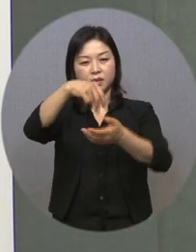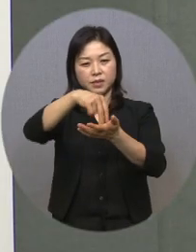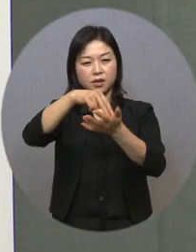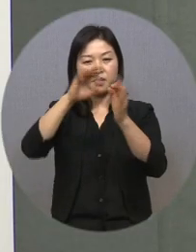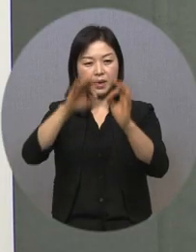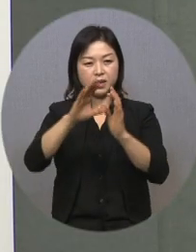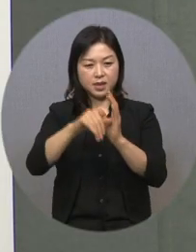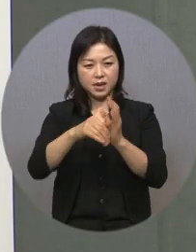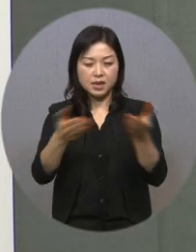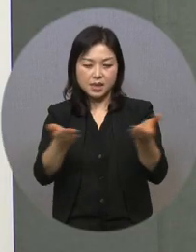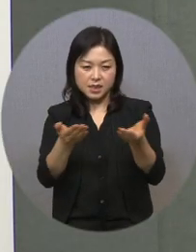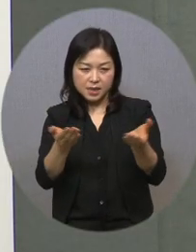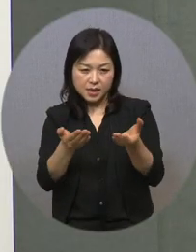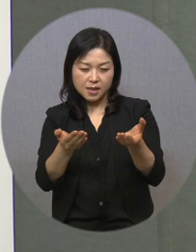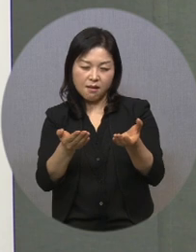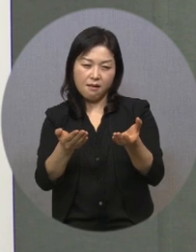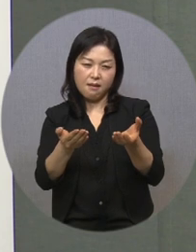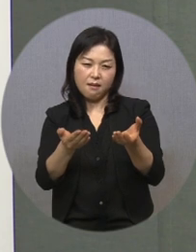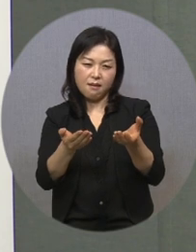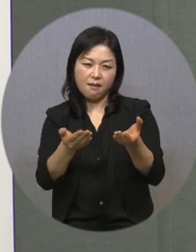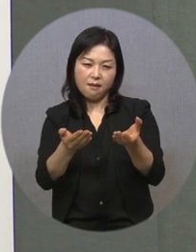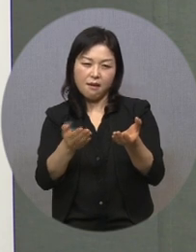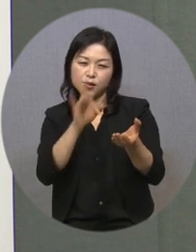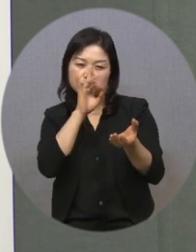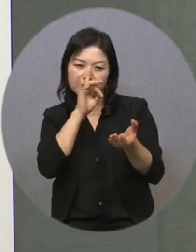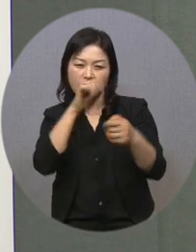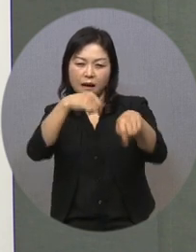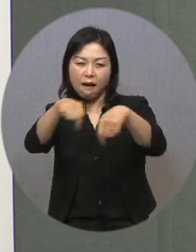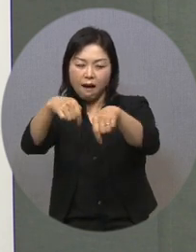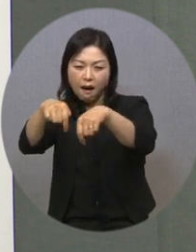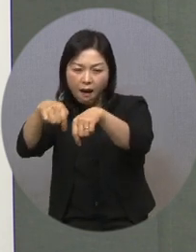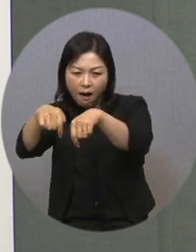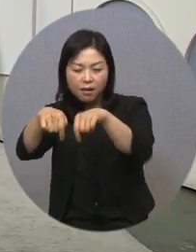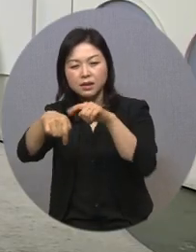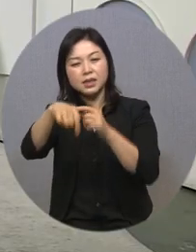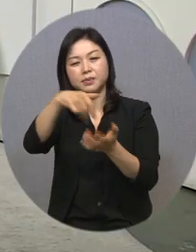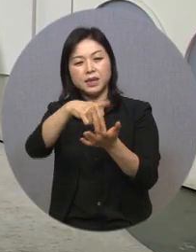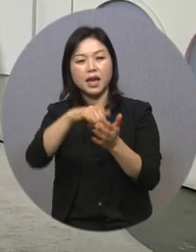관점에서의 업무를 관장하는 중앙적 마인드가 아니라